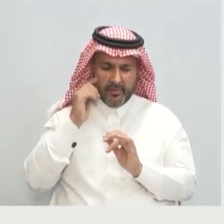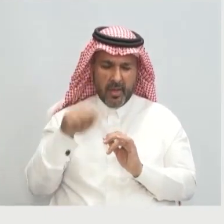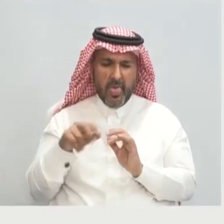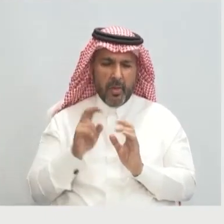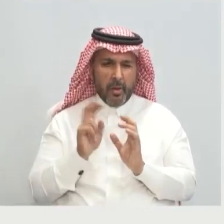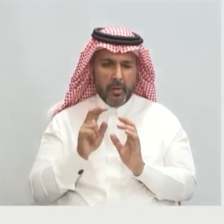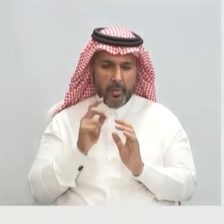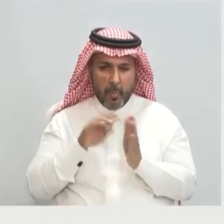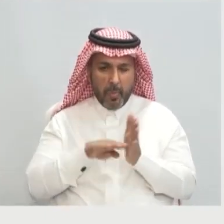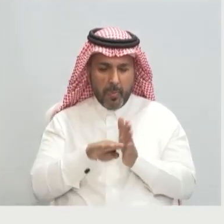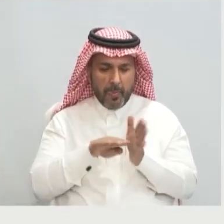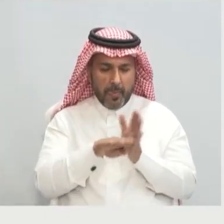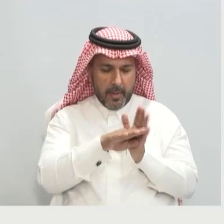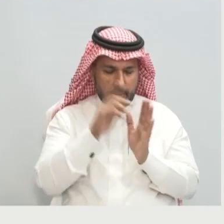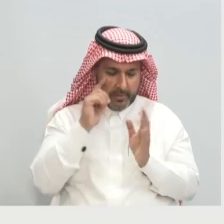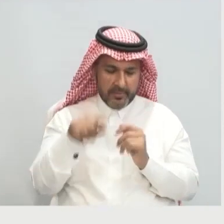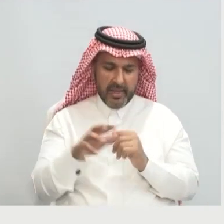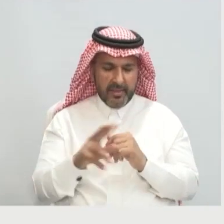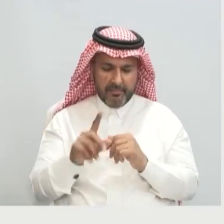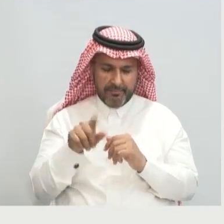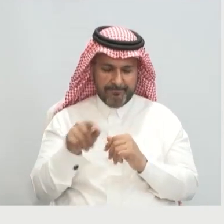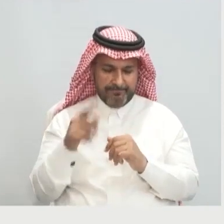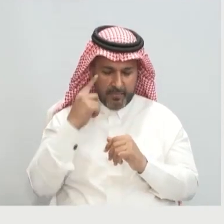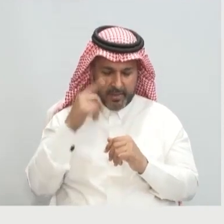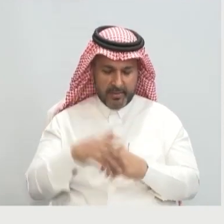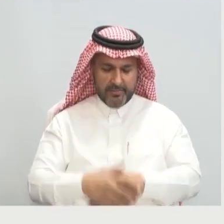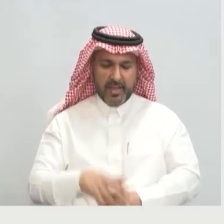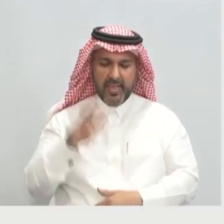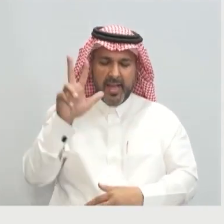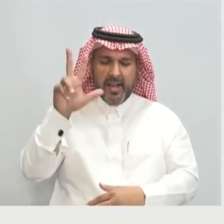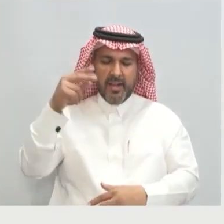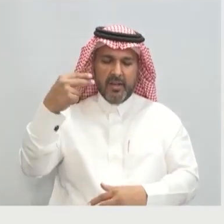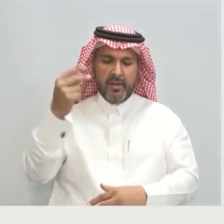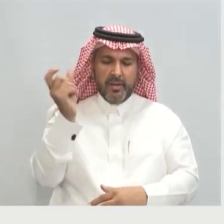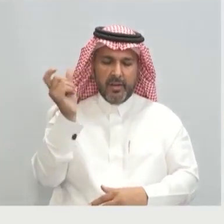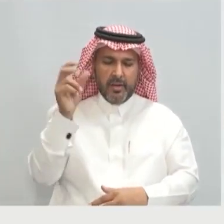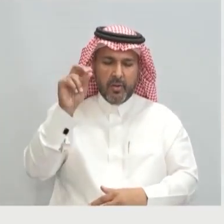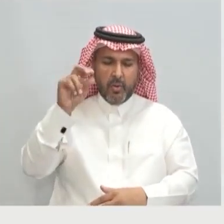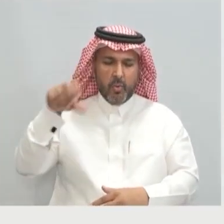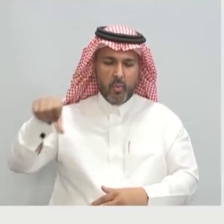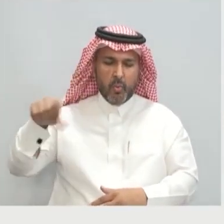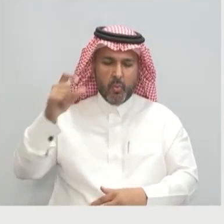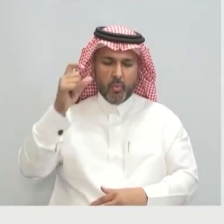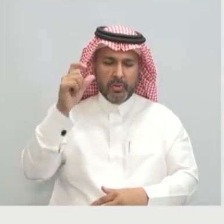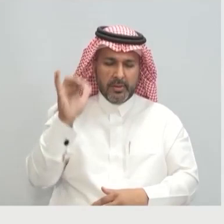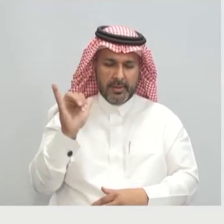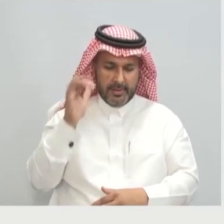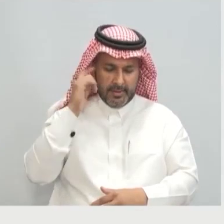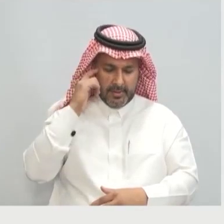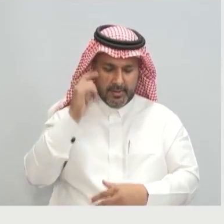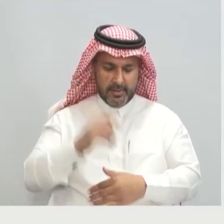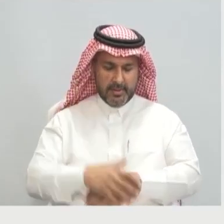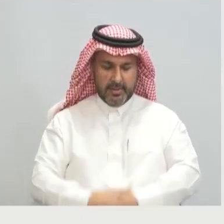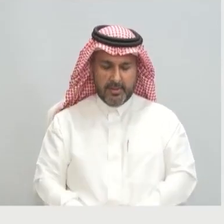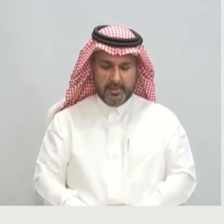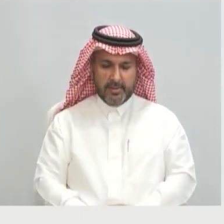يشكل قوه مهنيه عندما لا تعمل القوانه الرسميه بشكل فعال قد يستخدم هذا النوع من التواصل في مصلحه المنظمه وقد يتعارض